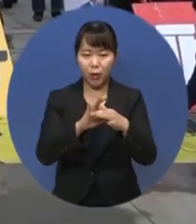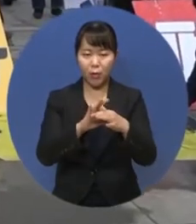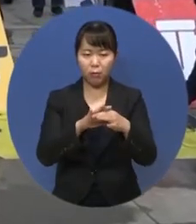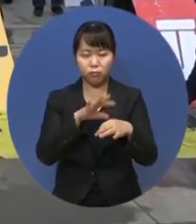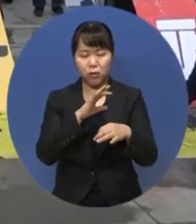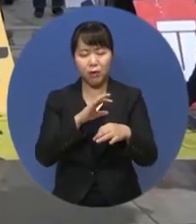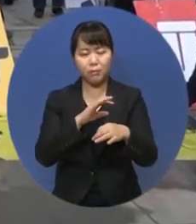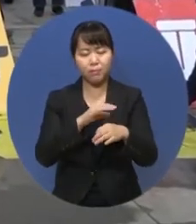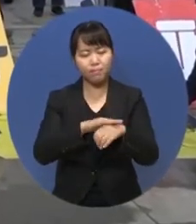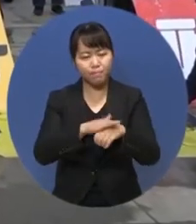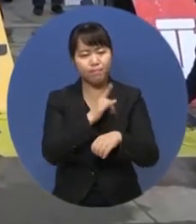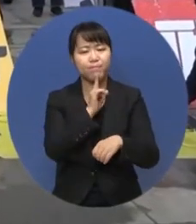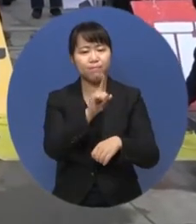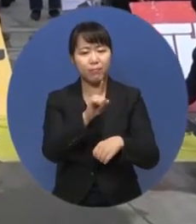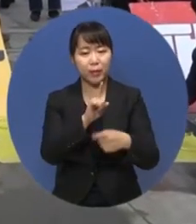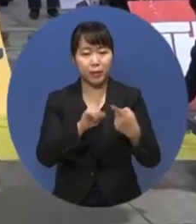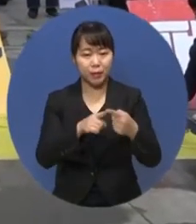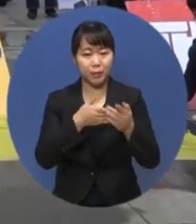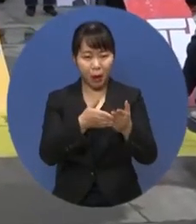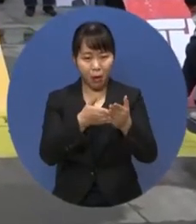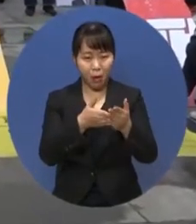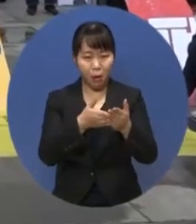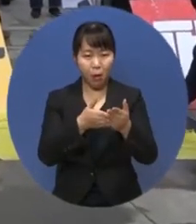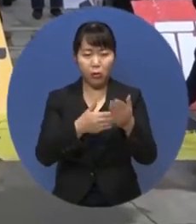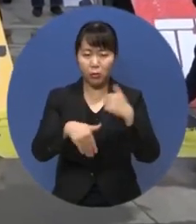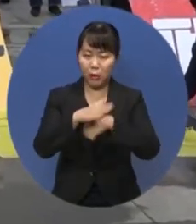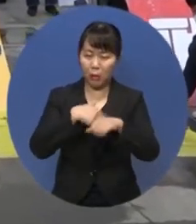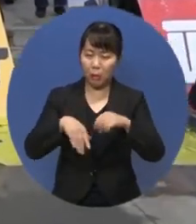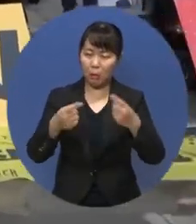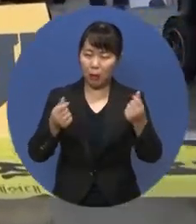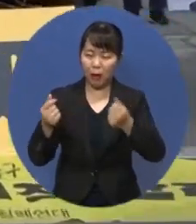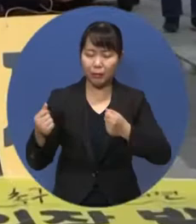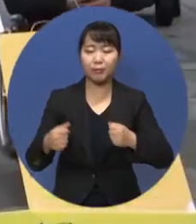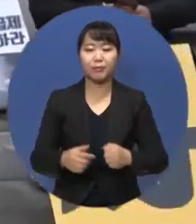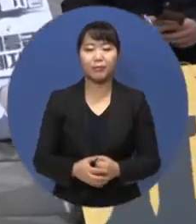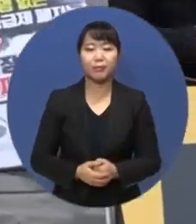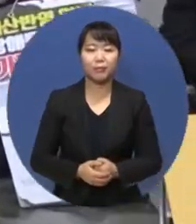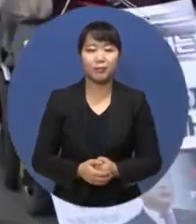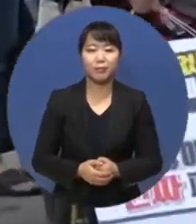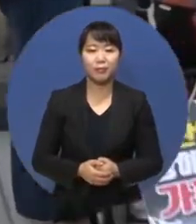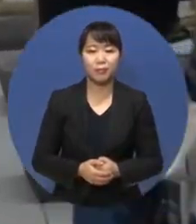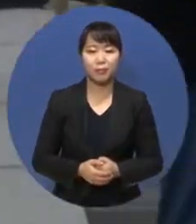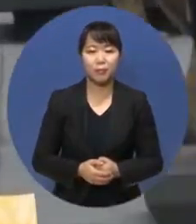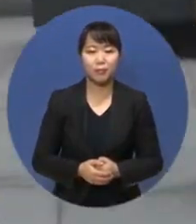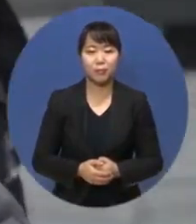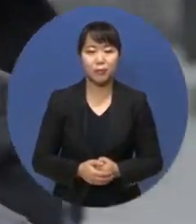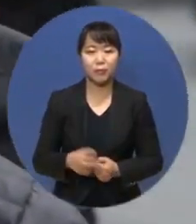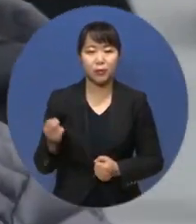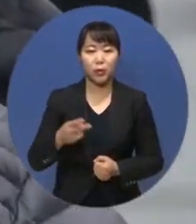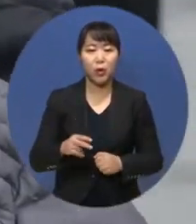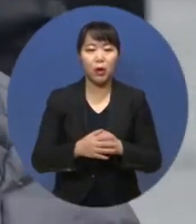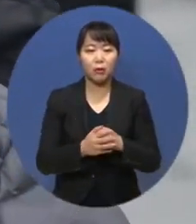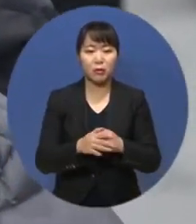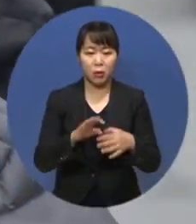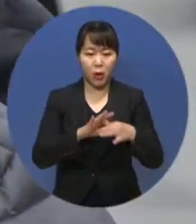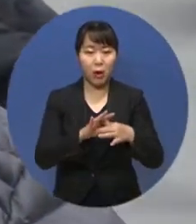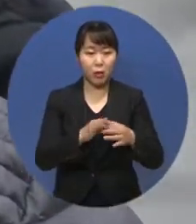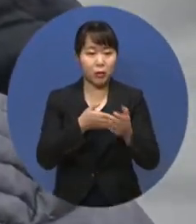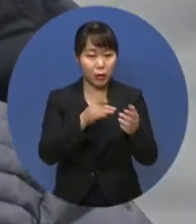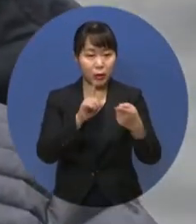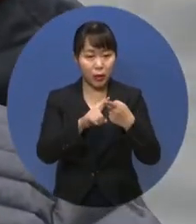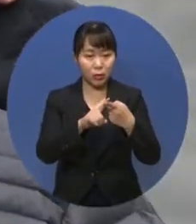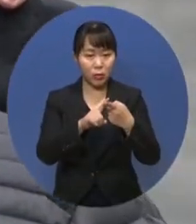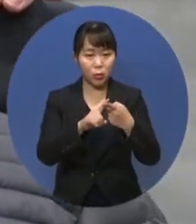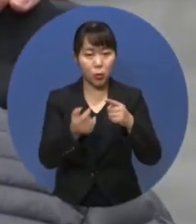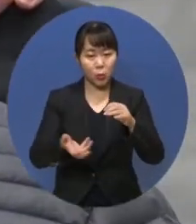비율이 폐지 전과 비슷한 수준인 것으로 파악됐습니다. 또한 이의신청에 대한 상향